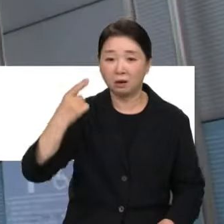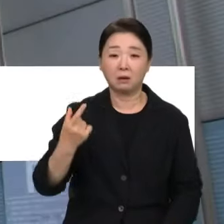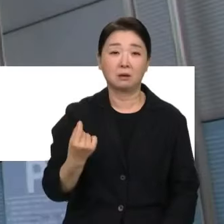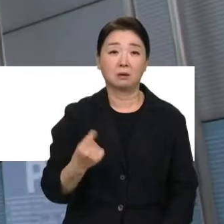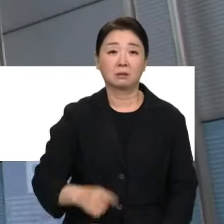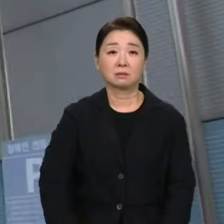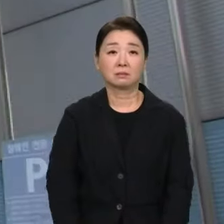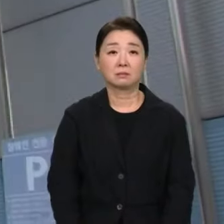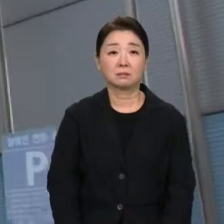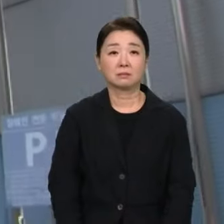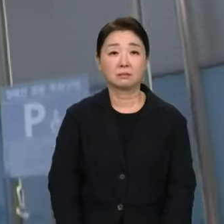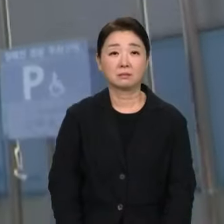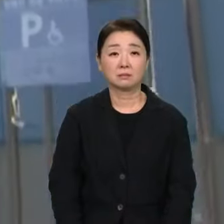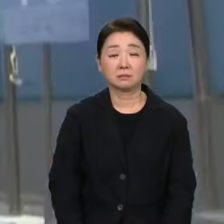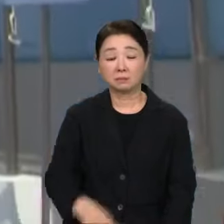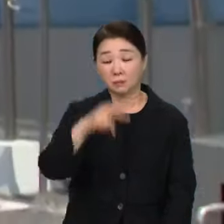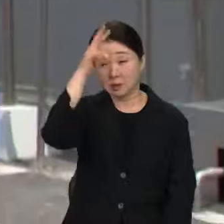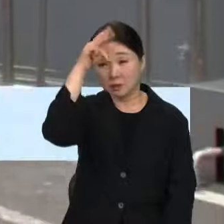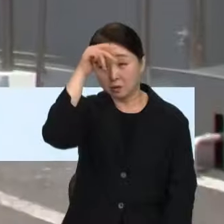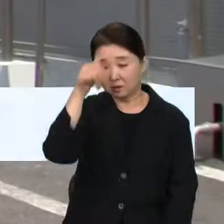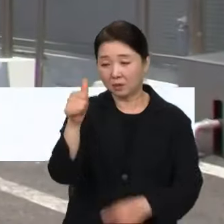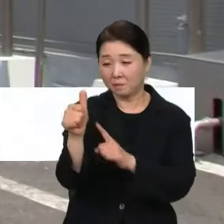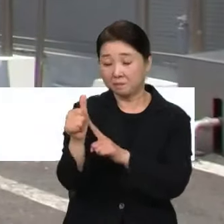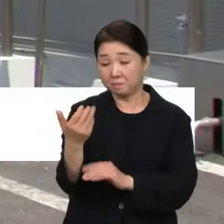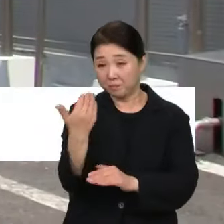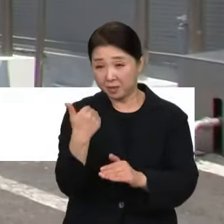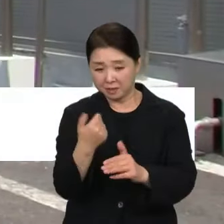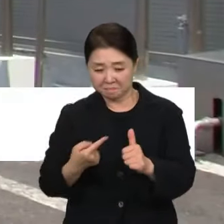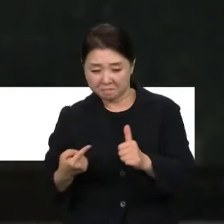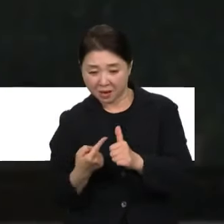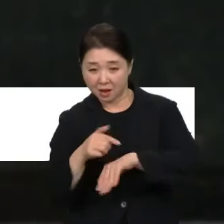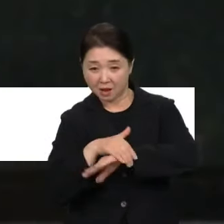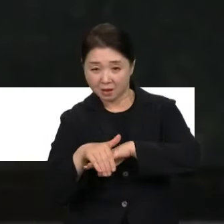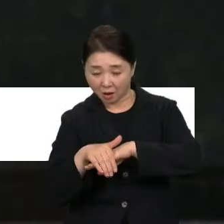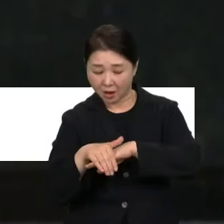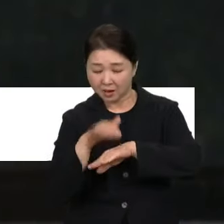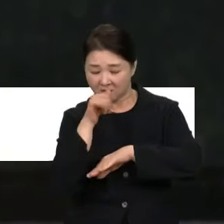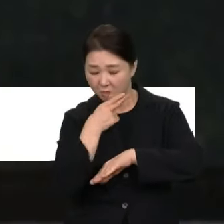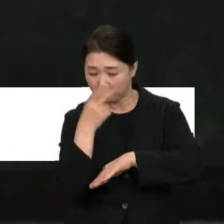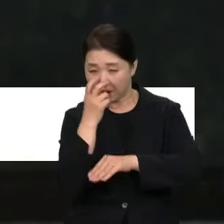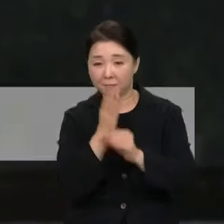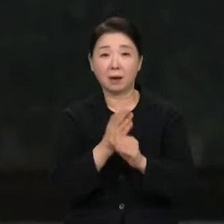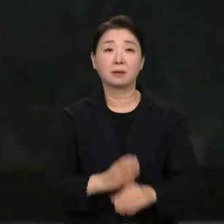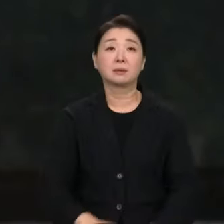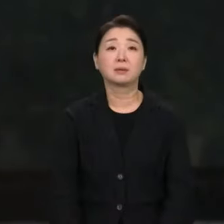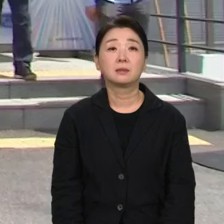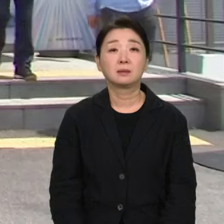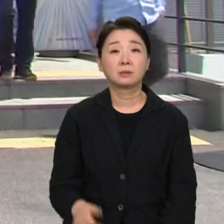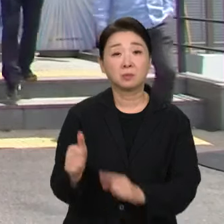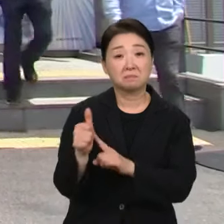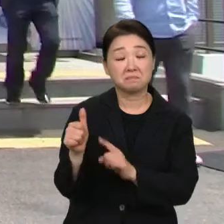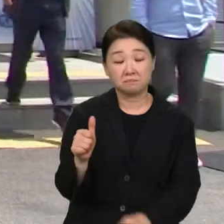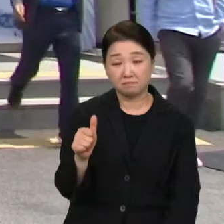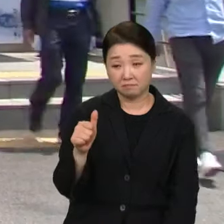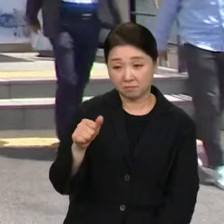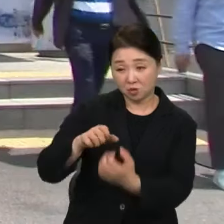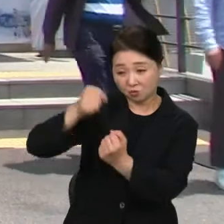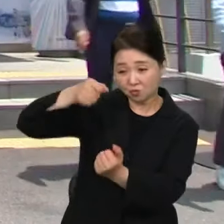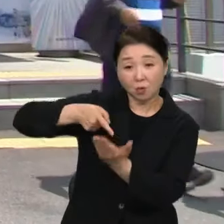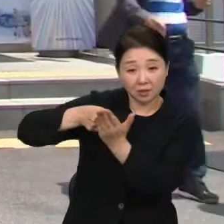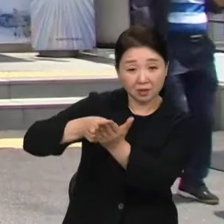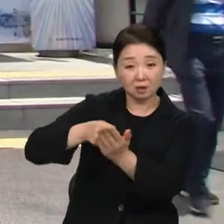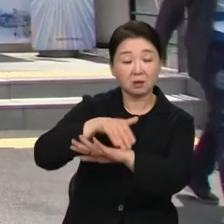거. 경찰은 백 씨가 미리 범행을 계획했을 가능성도 조사하고 있습니다. 또 백 씨에 대해 곧 구속영장을